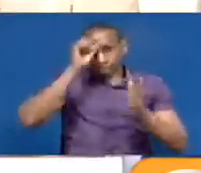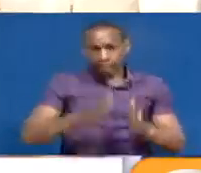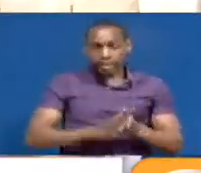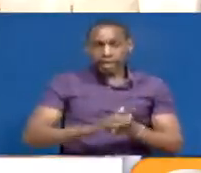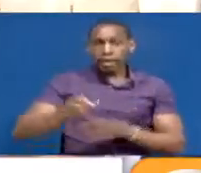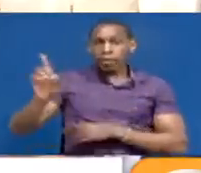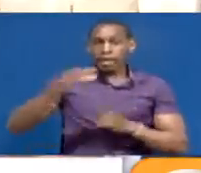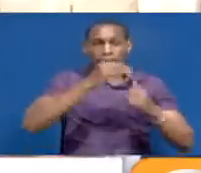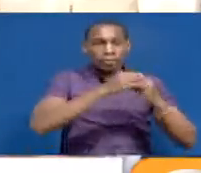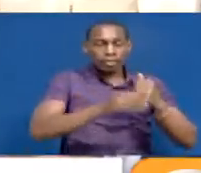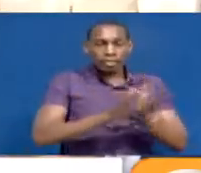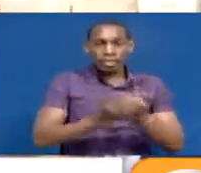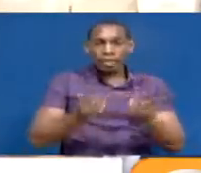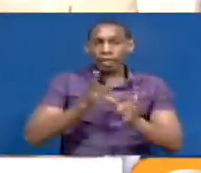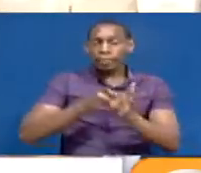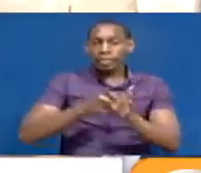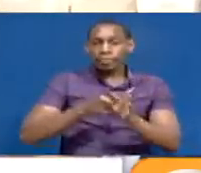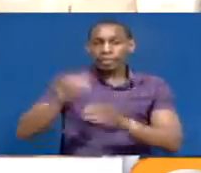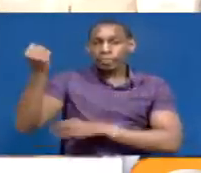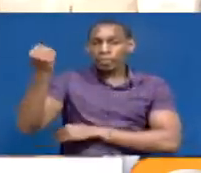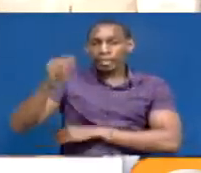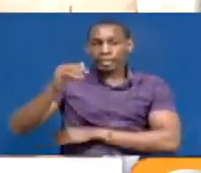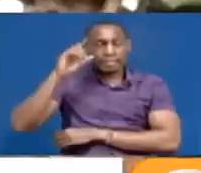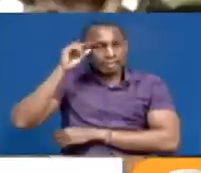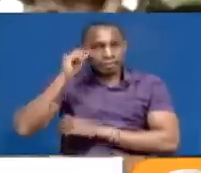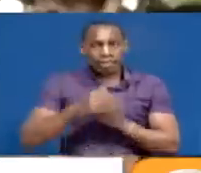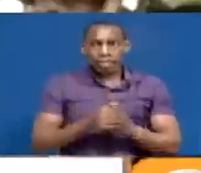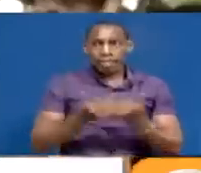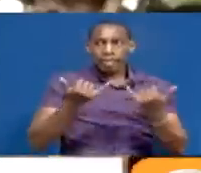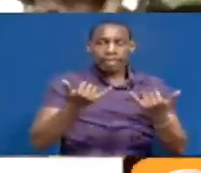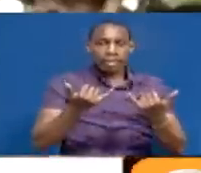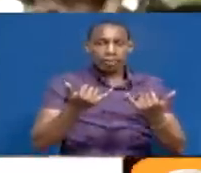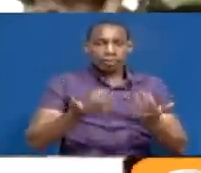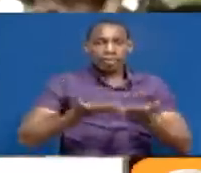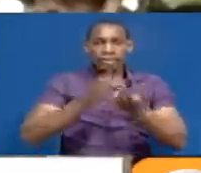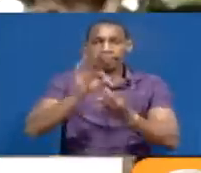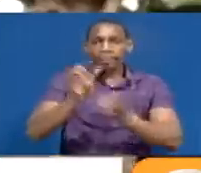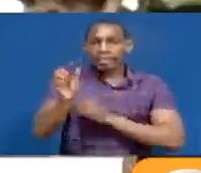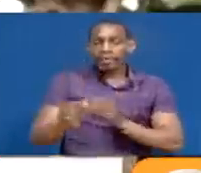Nairobi Mike Sonko kuingia siasa za Mombasa. Watu tutampa fulani,